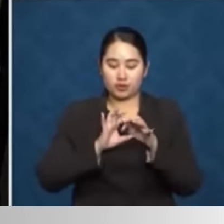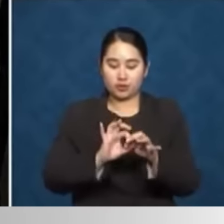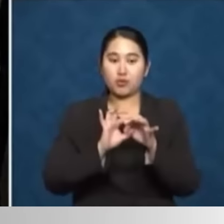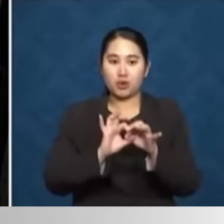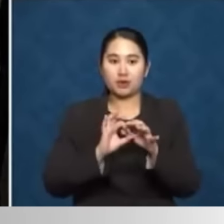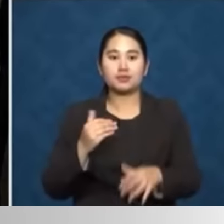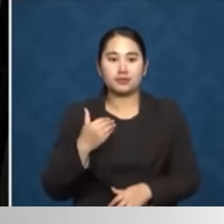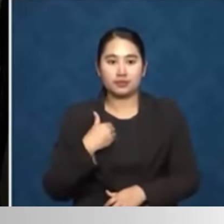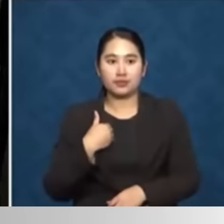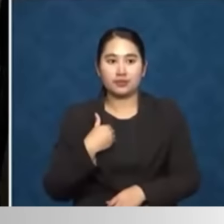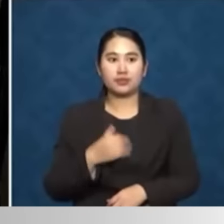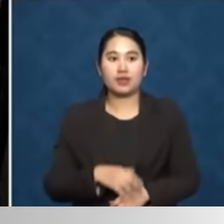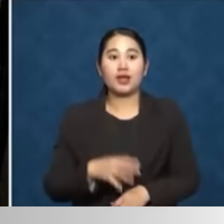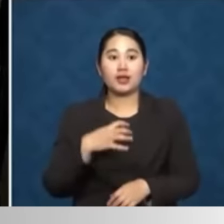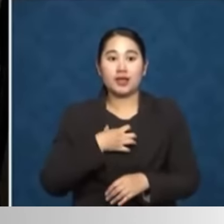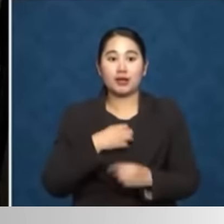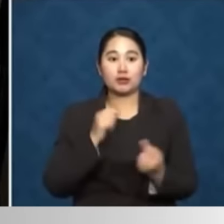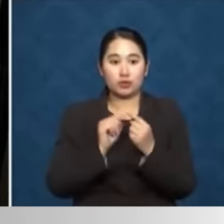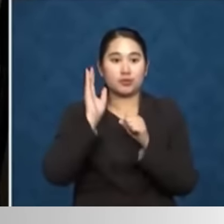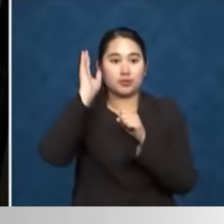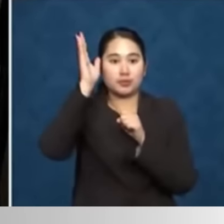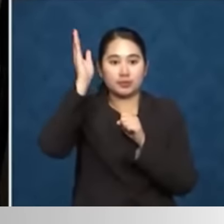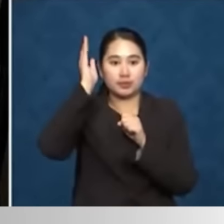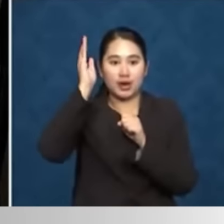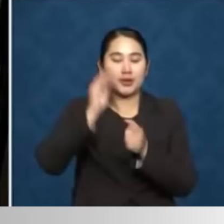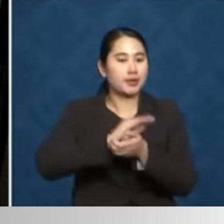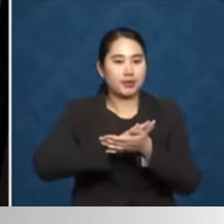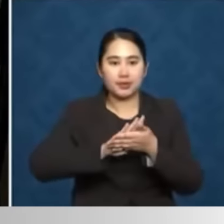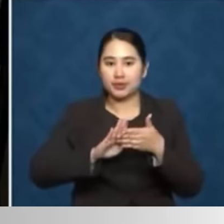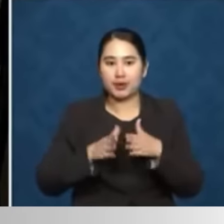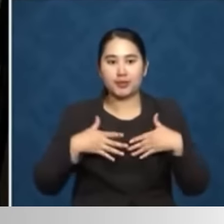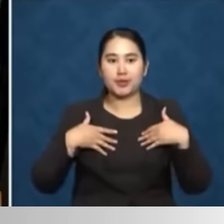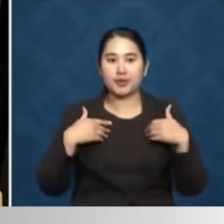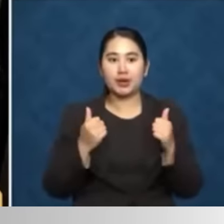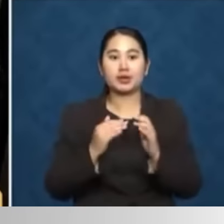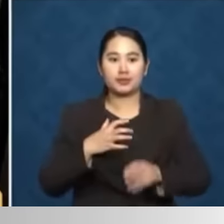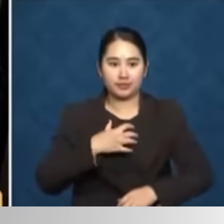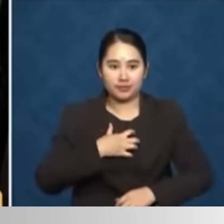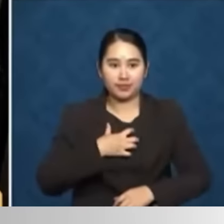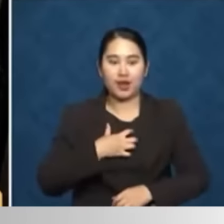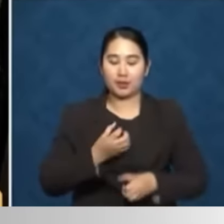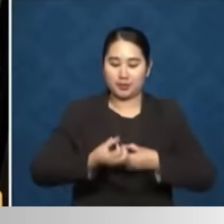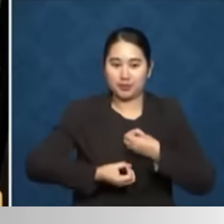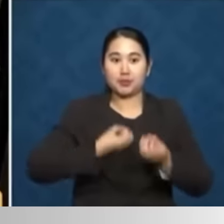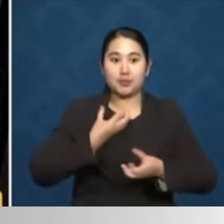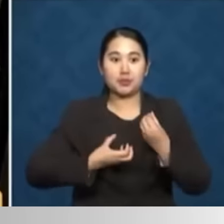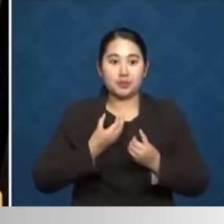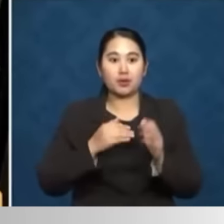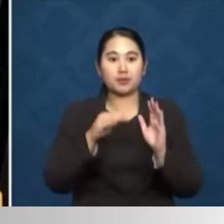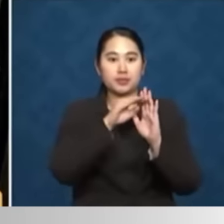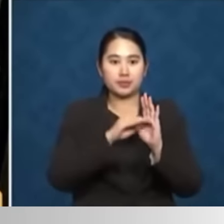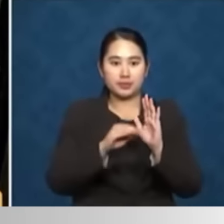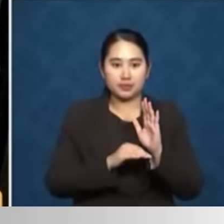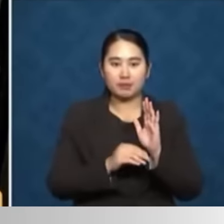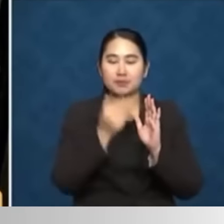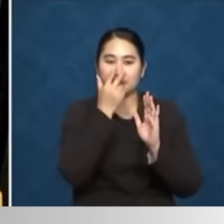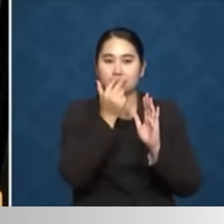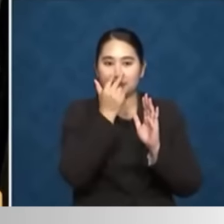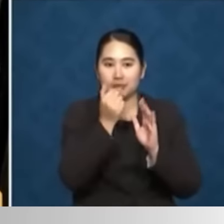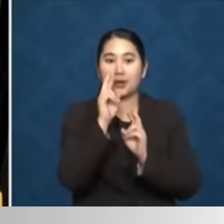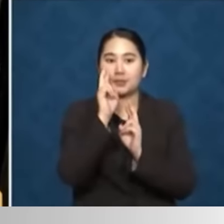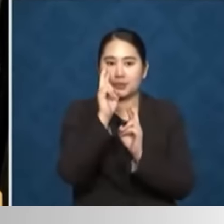างนี้มากอยากให้การอภิปรายยติเนี่ยเป็นไปอย่างราบรื่นแล้วก็สร้างสรรค์นะครับเราก็วางยตินี้เนี่ยด้วยความระมัดระวัง